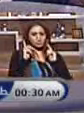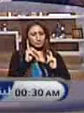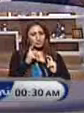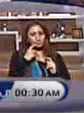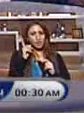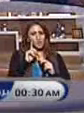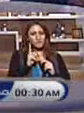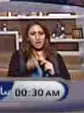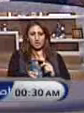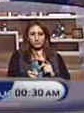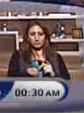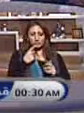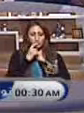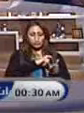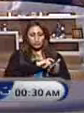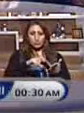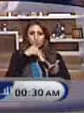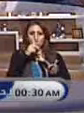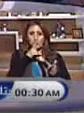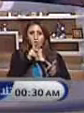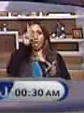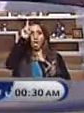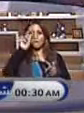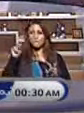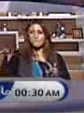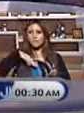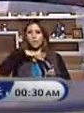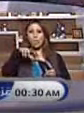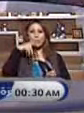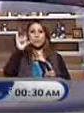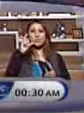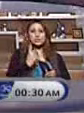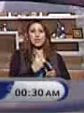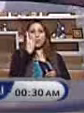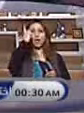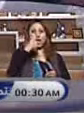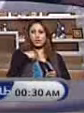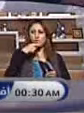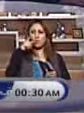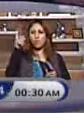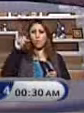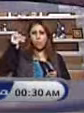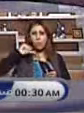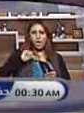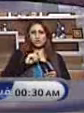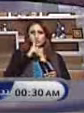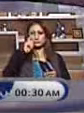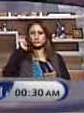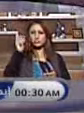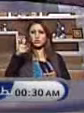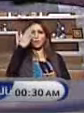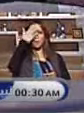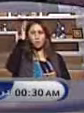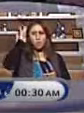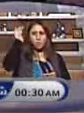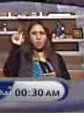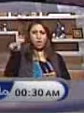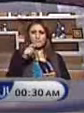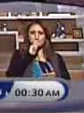منه والتقط كلمات مجزئه اضيف عليها هواي ومنطقي واوضح واشرح امام